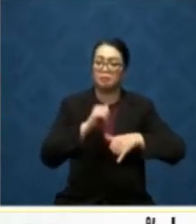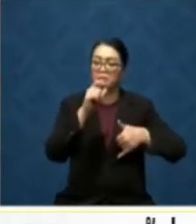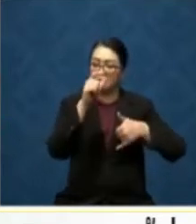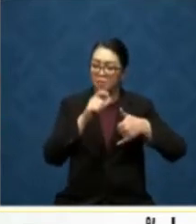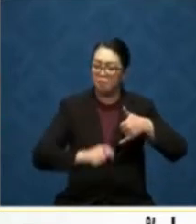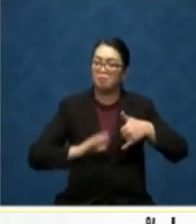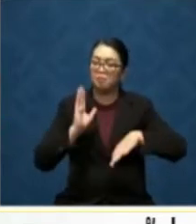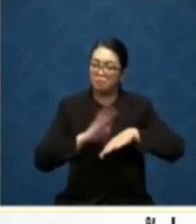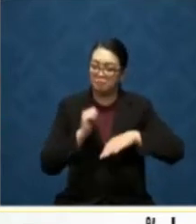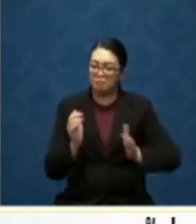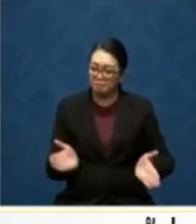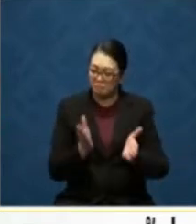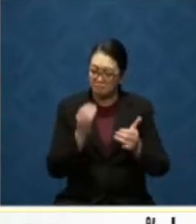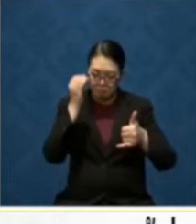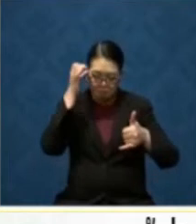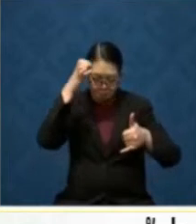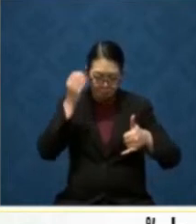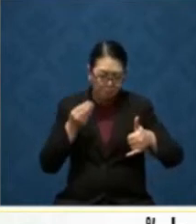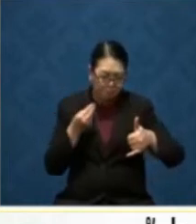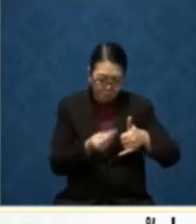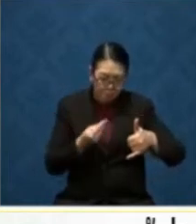็อัจจริยภาพของประเทศในอนาคต